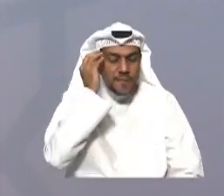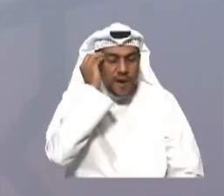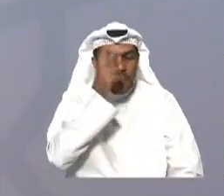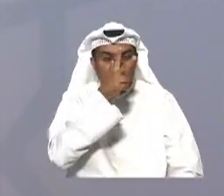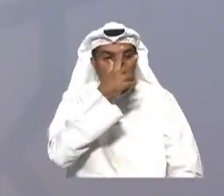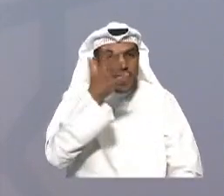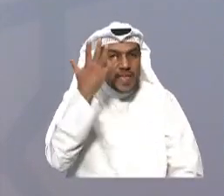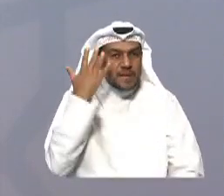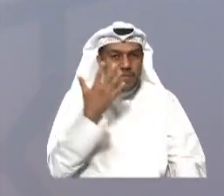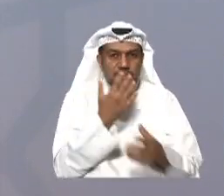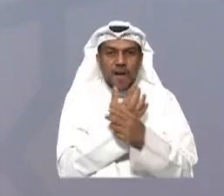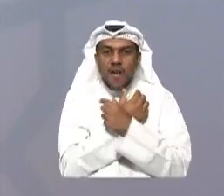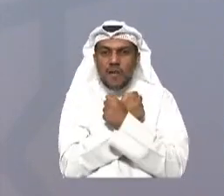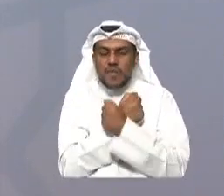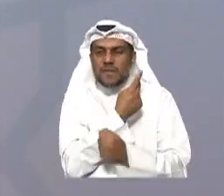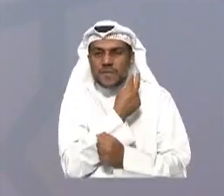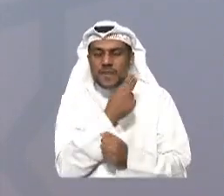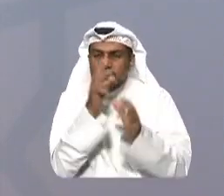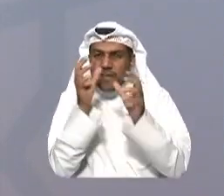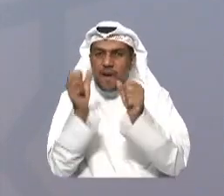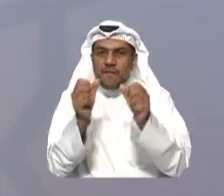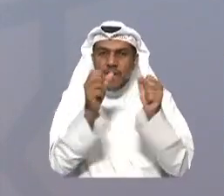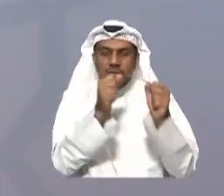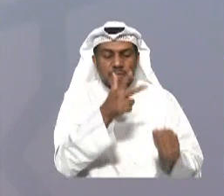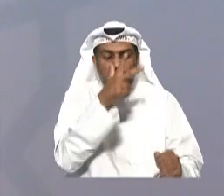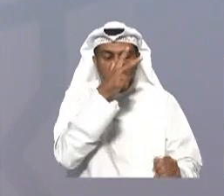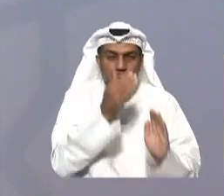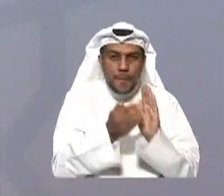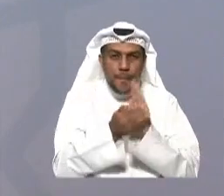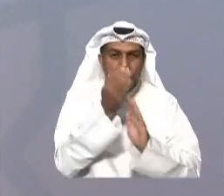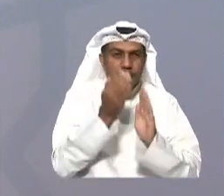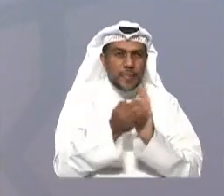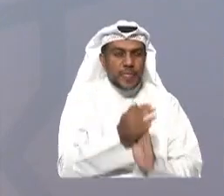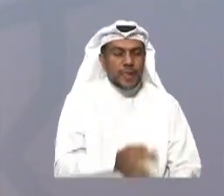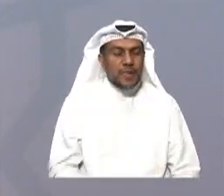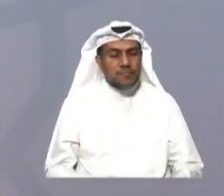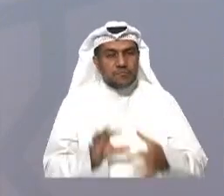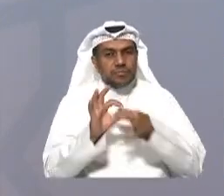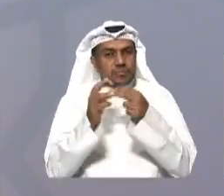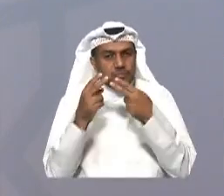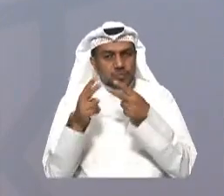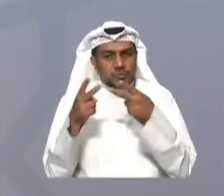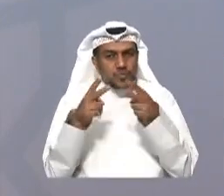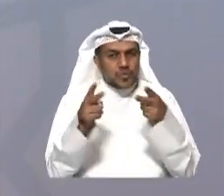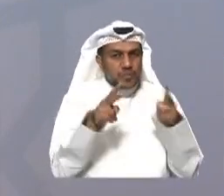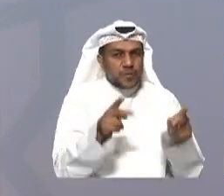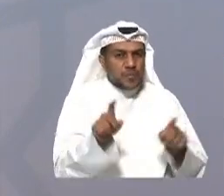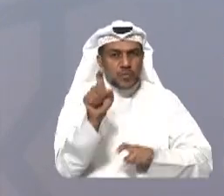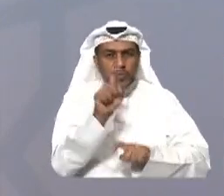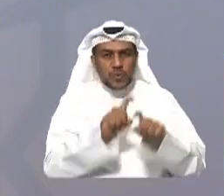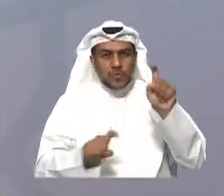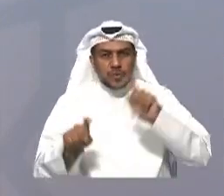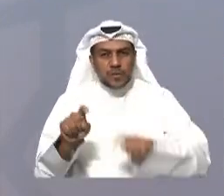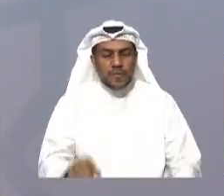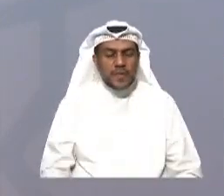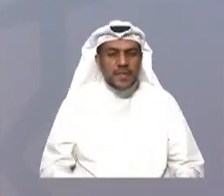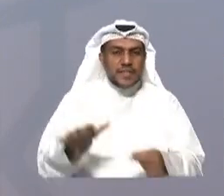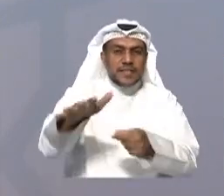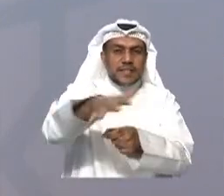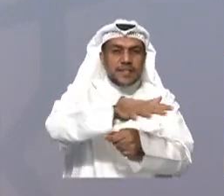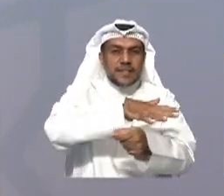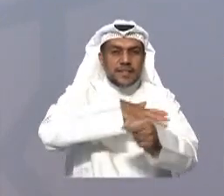التراثيه والتاريخيه لدوله الكويت وتم الاتفاق على ضروره اعاده اعمار جزيره